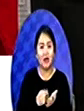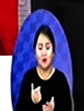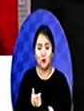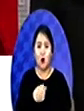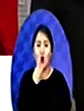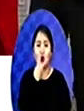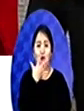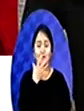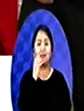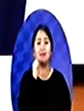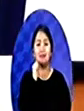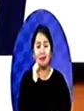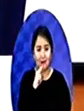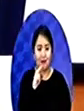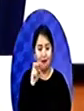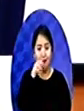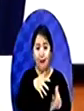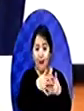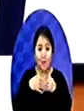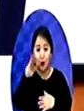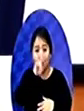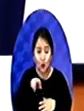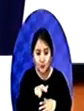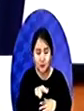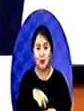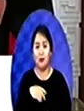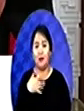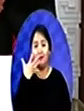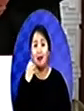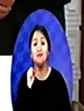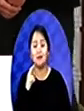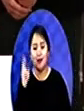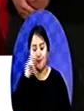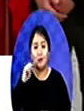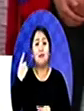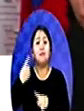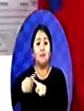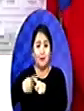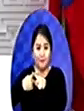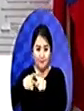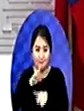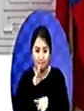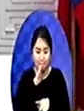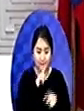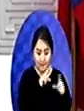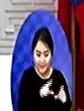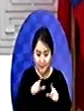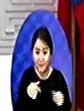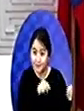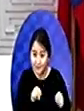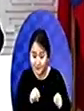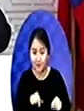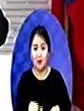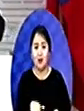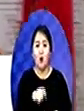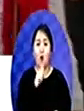доллар байсныг 57 сая Америк доллар болгон нэмэхээр боллоо. Өнөөдөр дээрх гэрээнд талууд гар үсэг зурсан юм. Бүгд найрамдгүй өнгөрүүлсаас нэг хөнгөлтэй